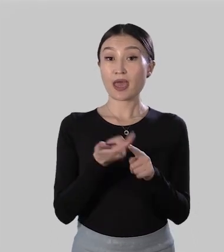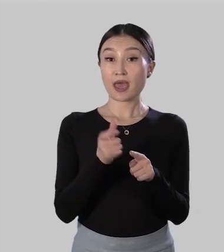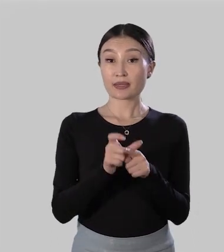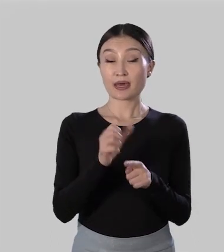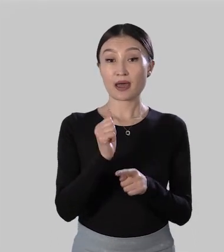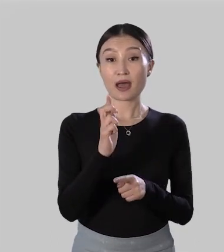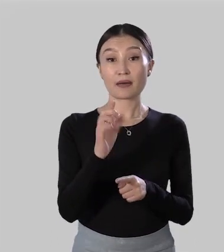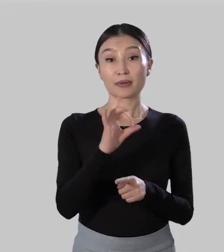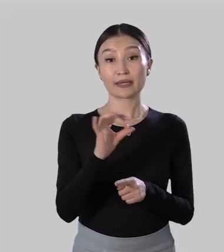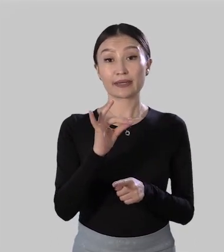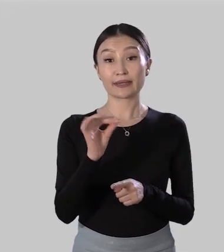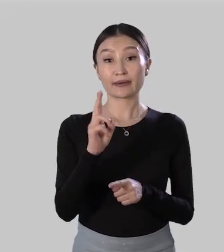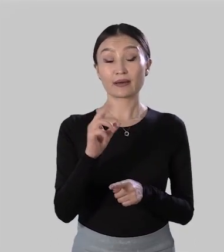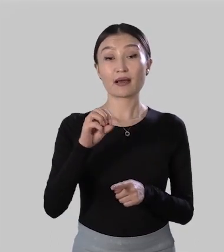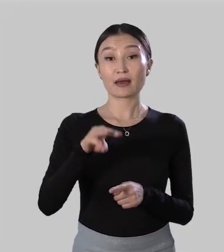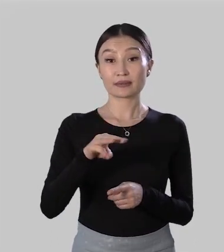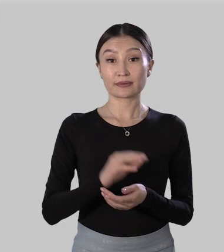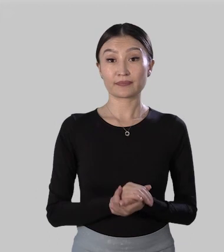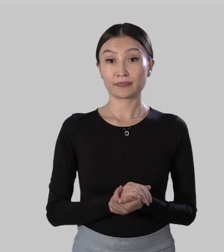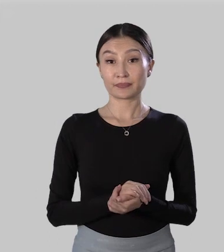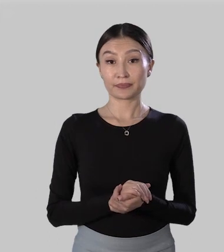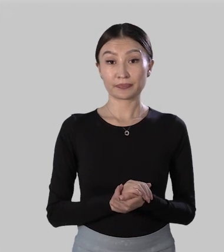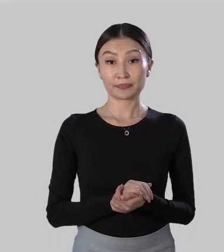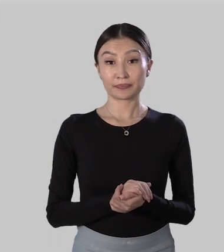получатель. Это адресат.